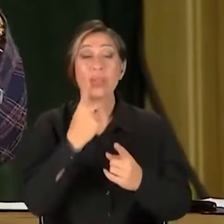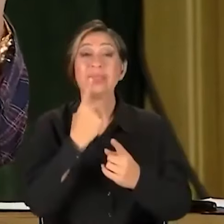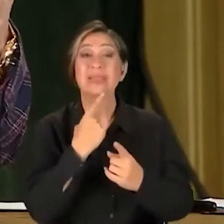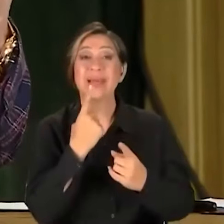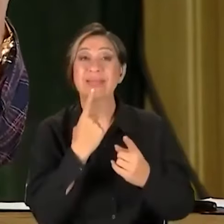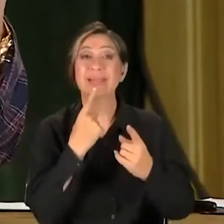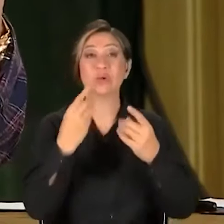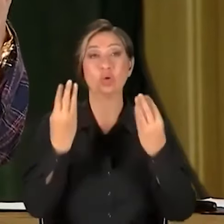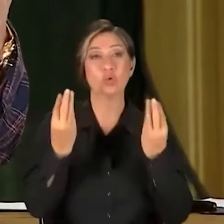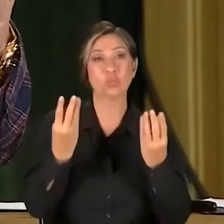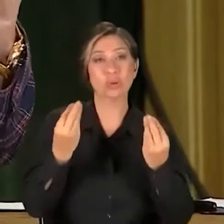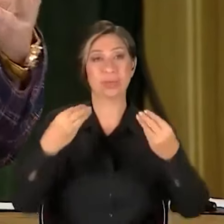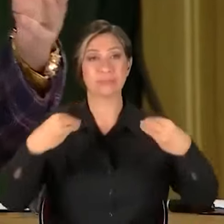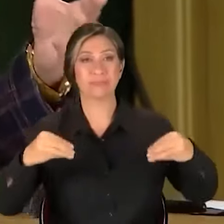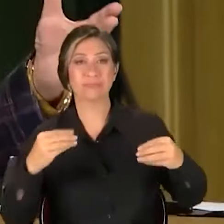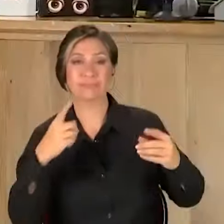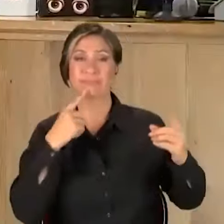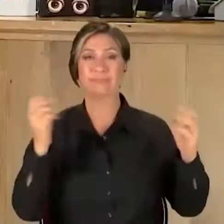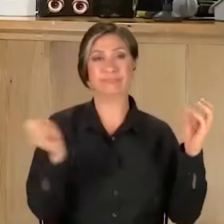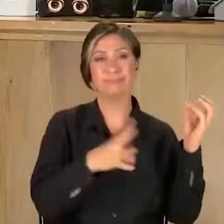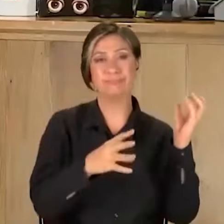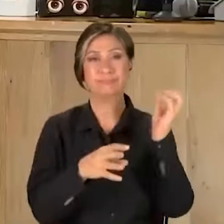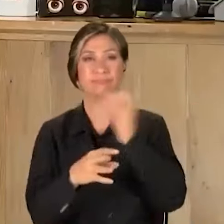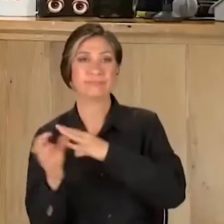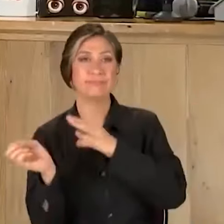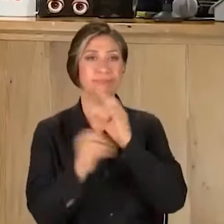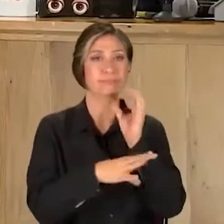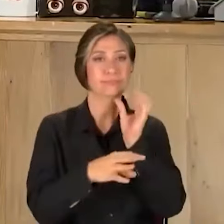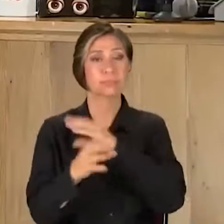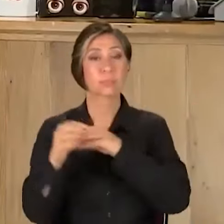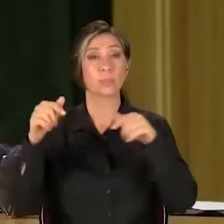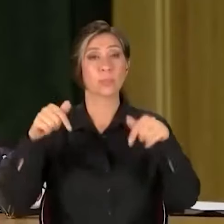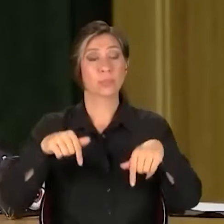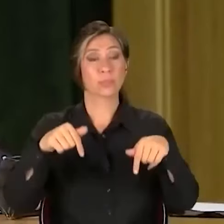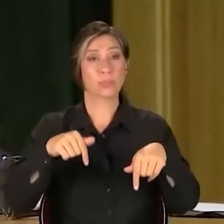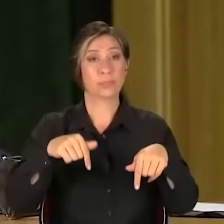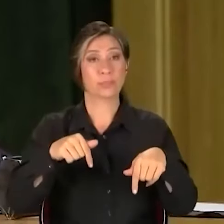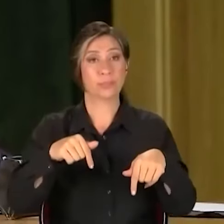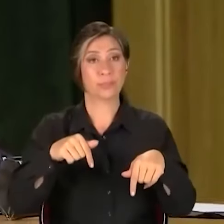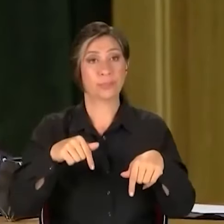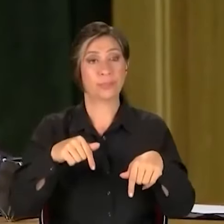estetik içerisinde yapmışlardır. Bugün böyle